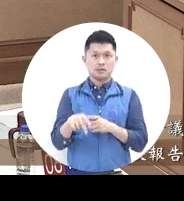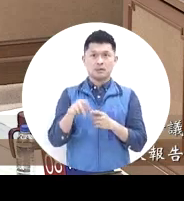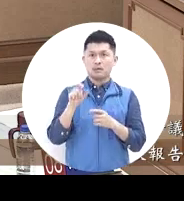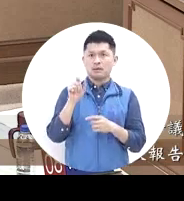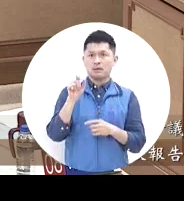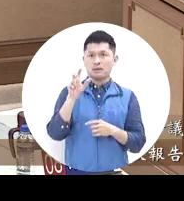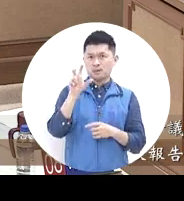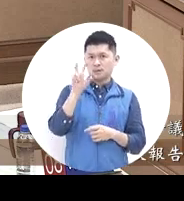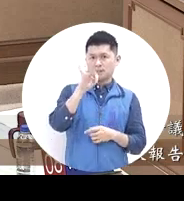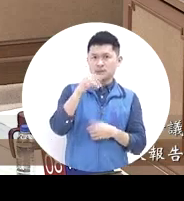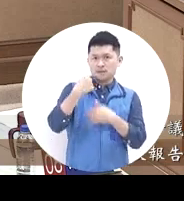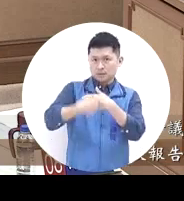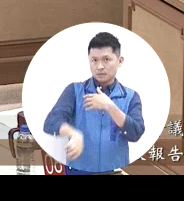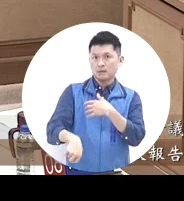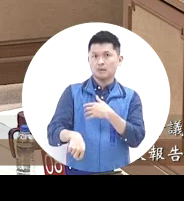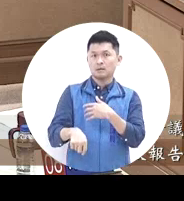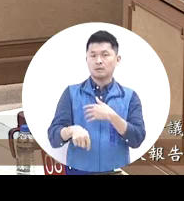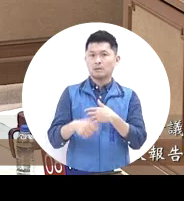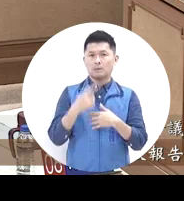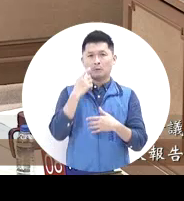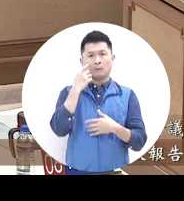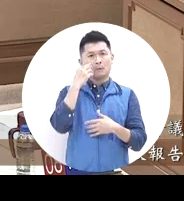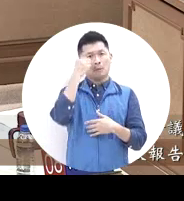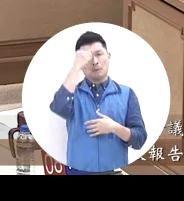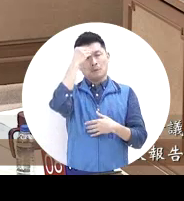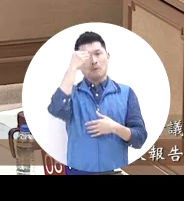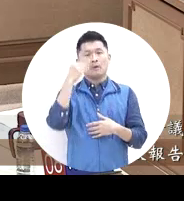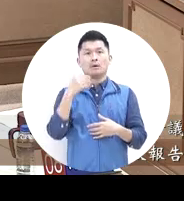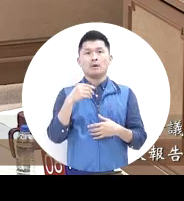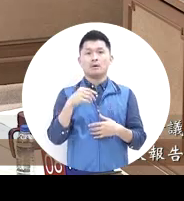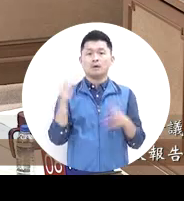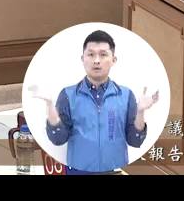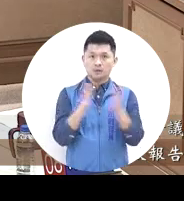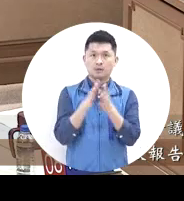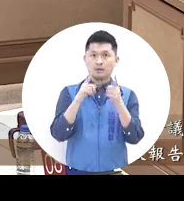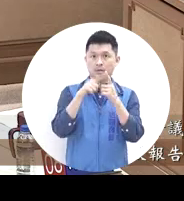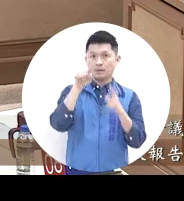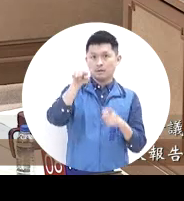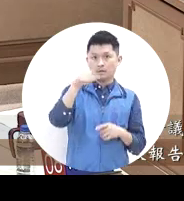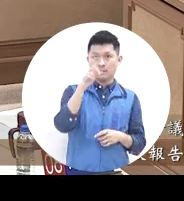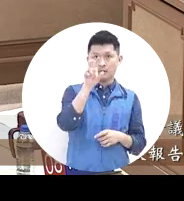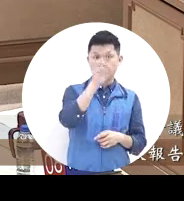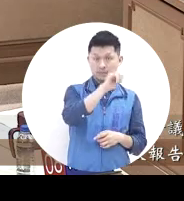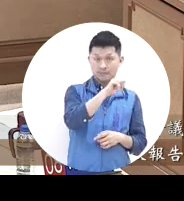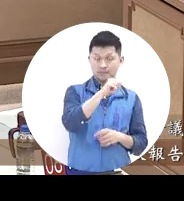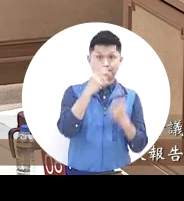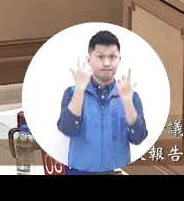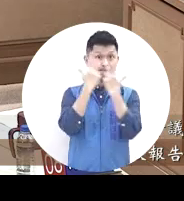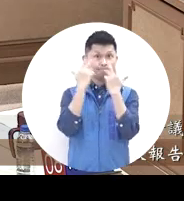有70几个受伤啊，哈，那总共是170几位啊。那新北市政府